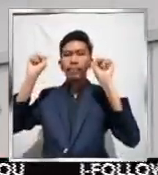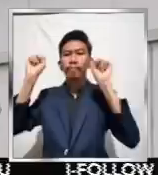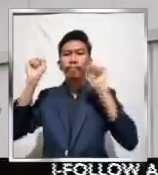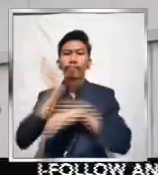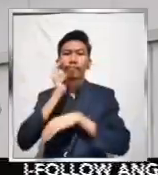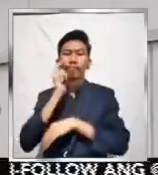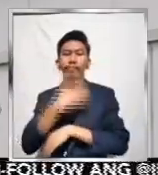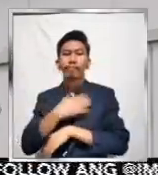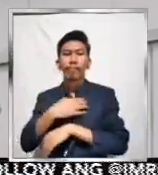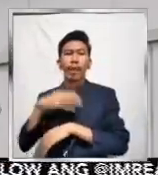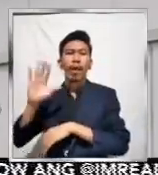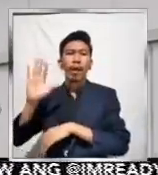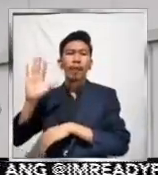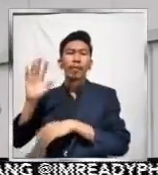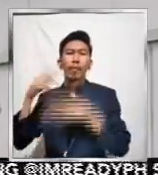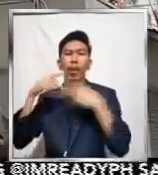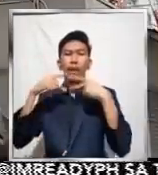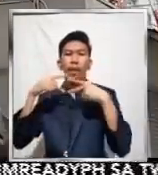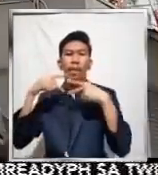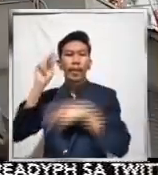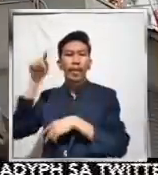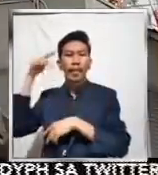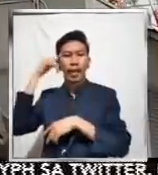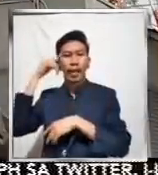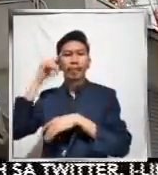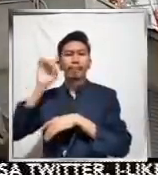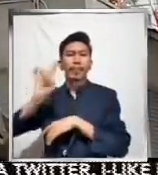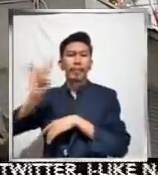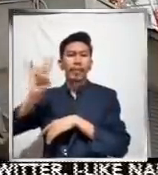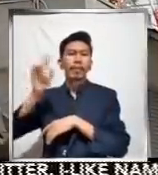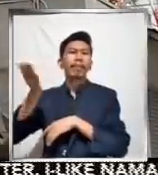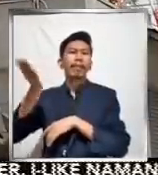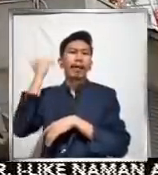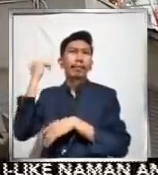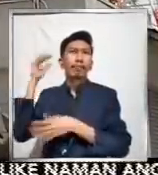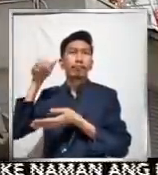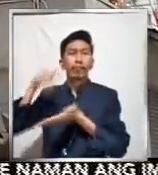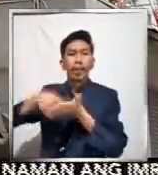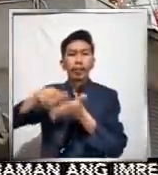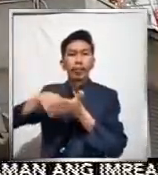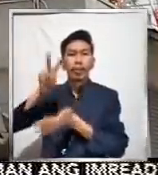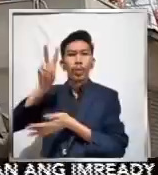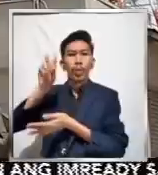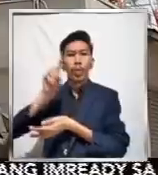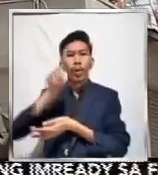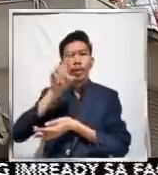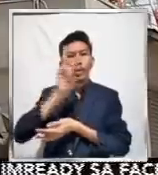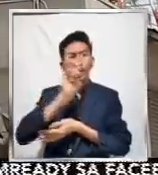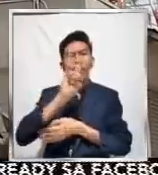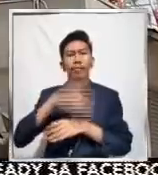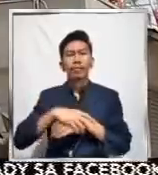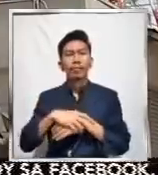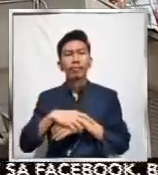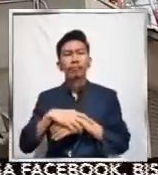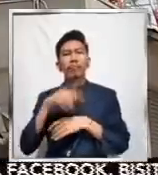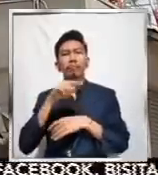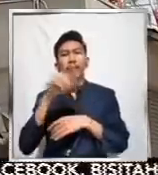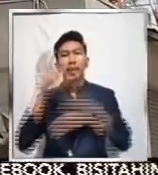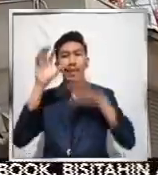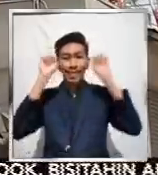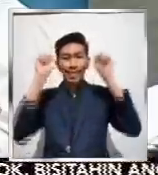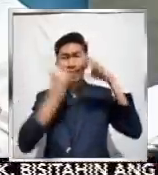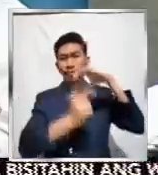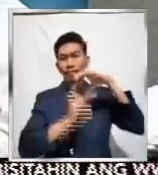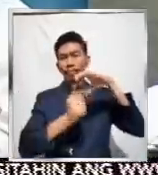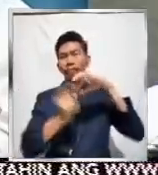ng 2016 presidential elections. Paliwanag ni Katikbak, ito ay dahil sa kanilang patakaran at hindi dahil may political agenda